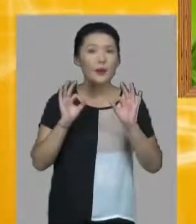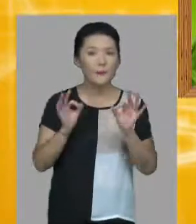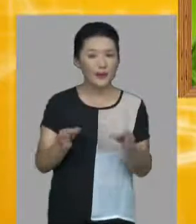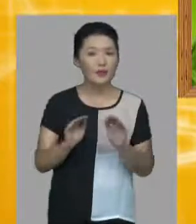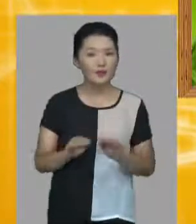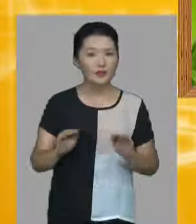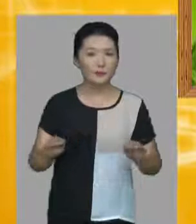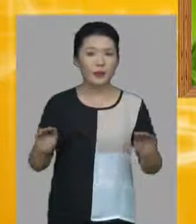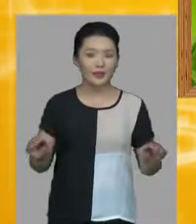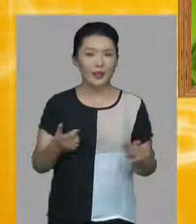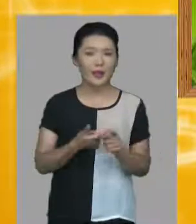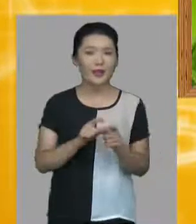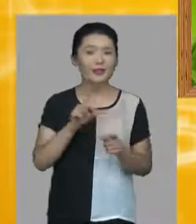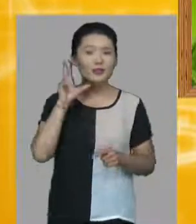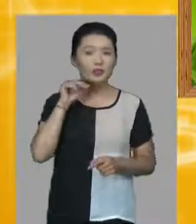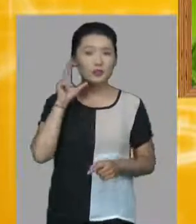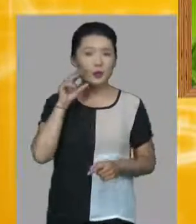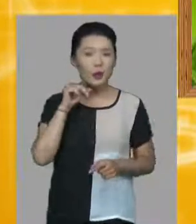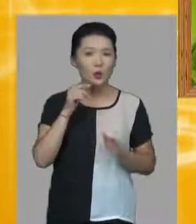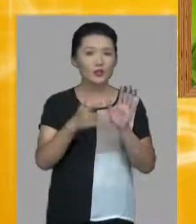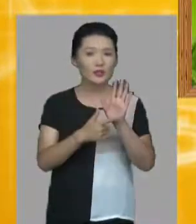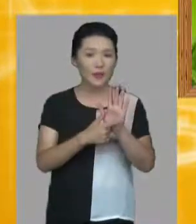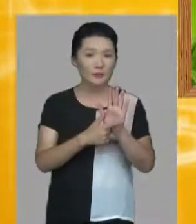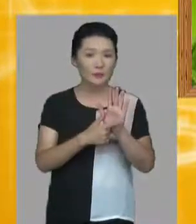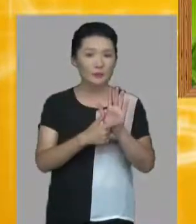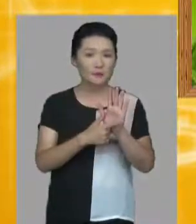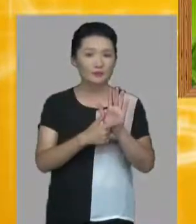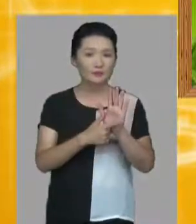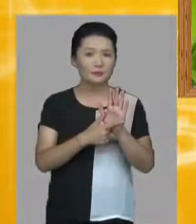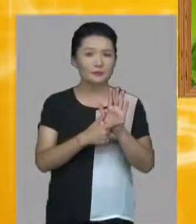Правильно, дети, это число 7.